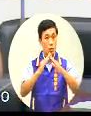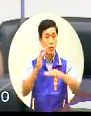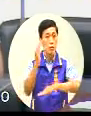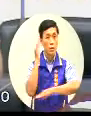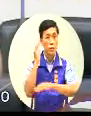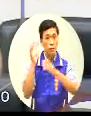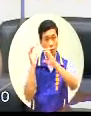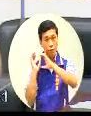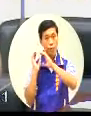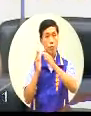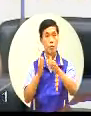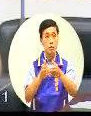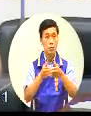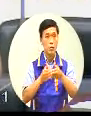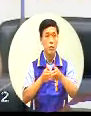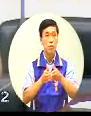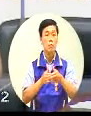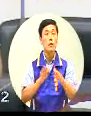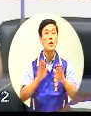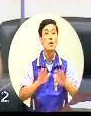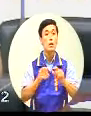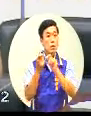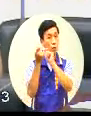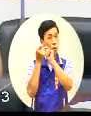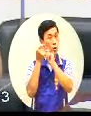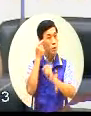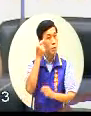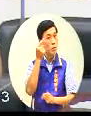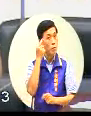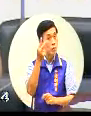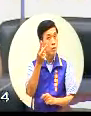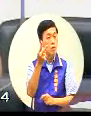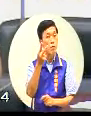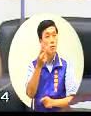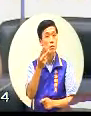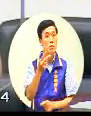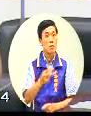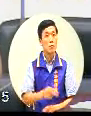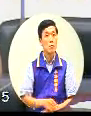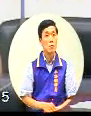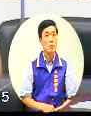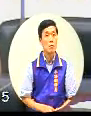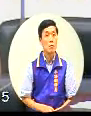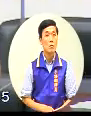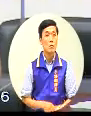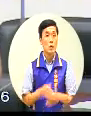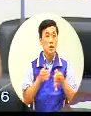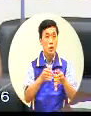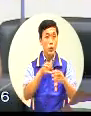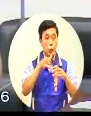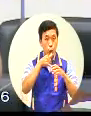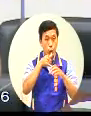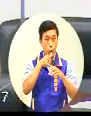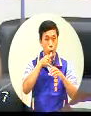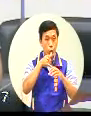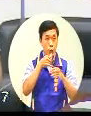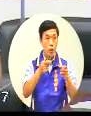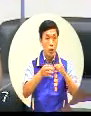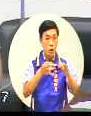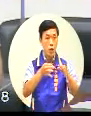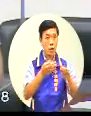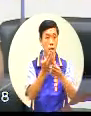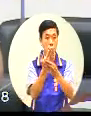那现在这一两天呢、啊，也是一直什么那个饮料店哦，